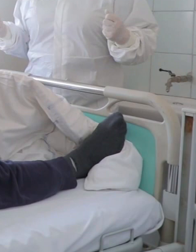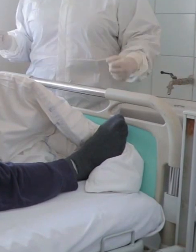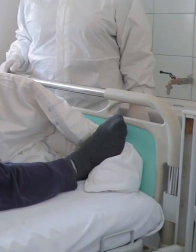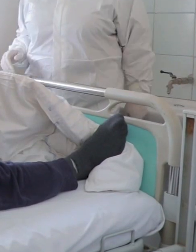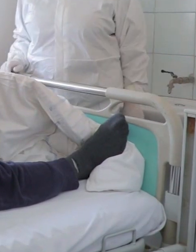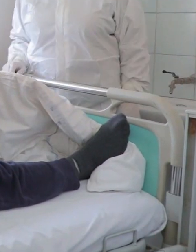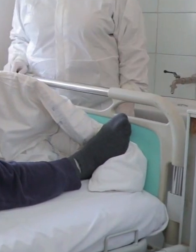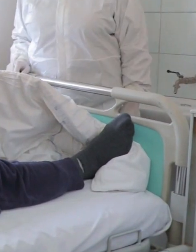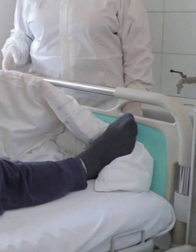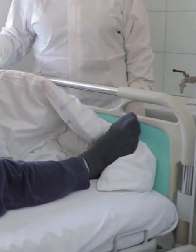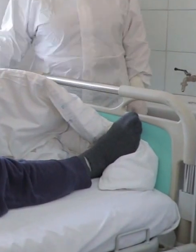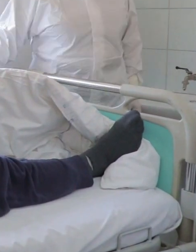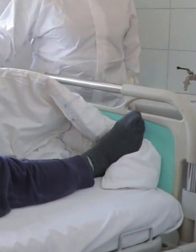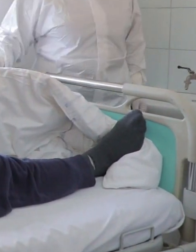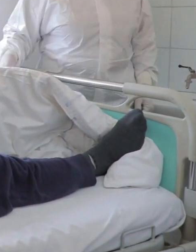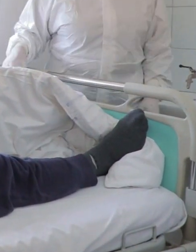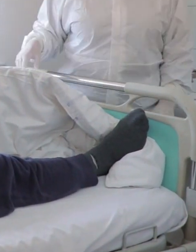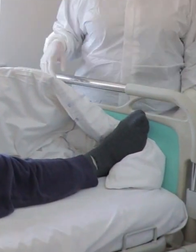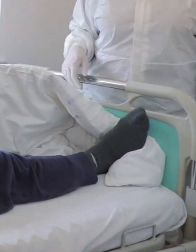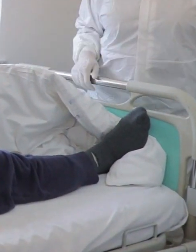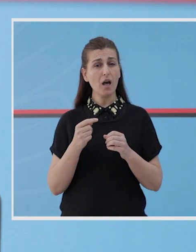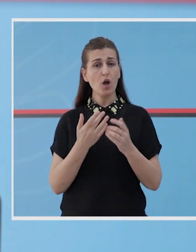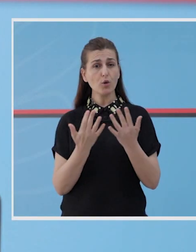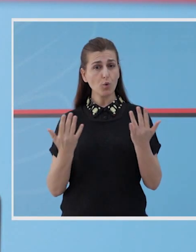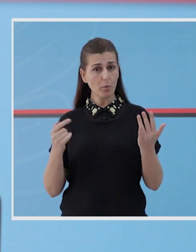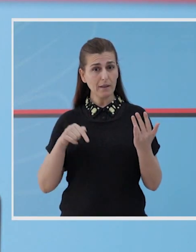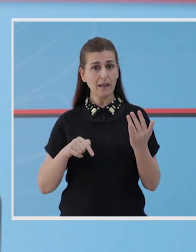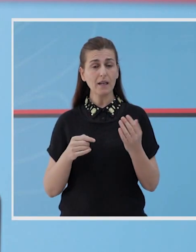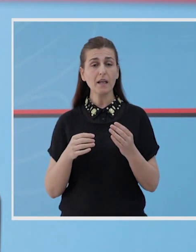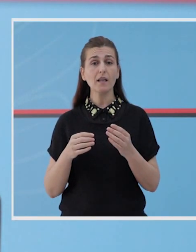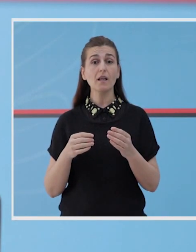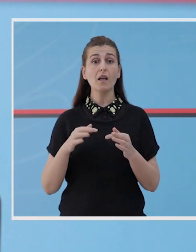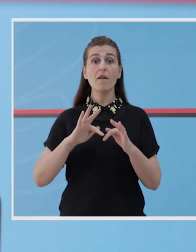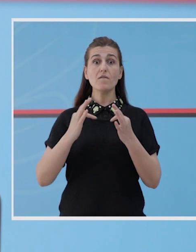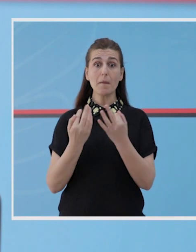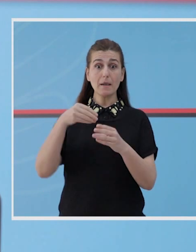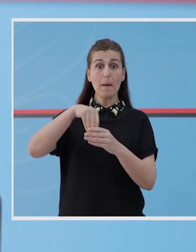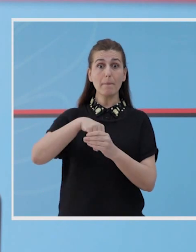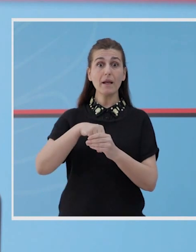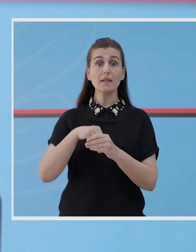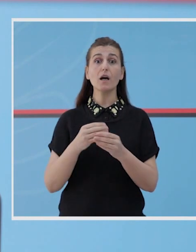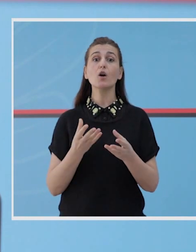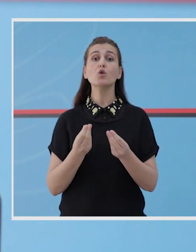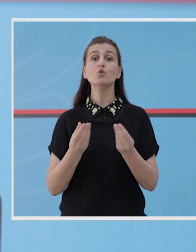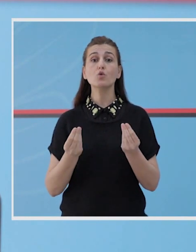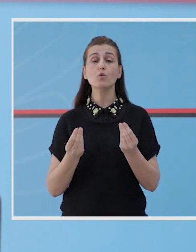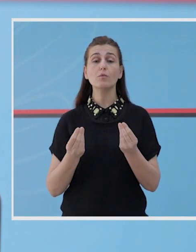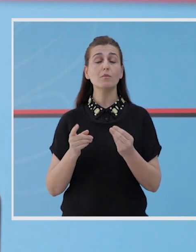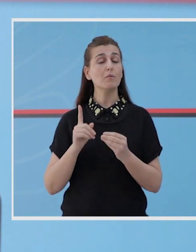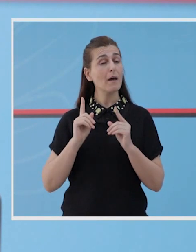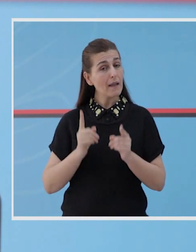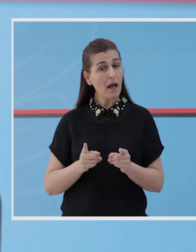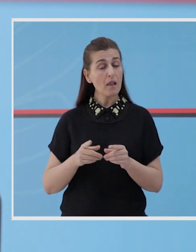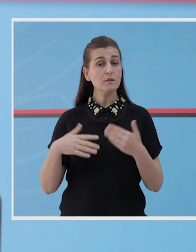zhjeruar hartën. Si që tregojnë dhe shifrat e ditve të fundit, ku ka raste brëndat të njëtës familje, është rëndësishme që